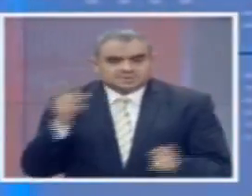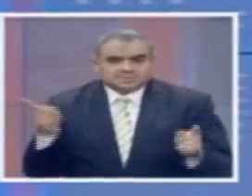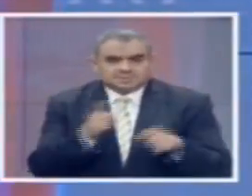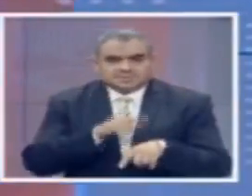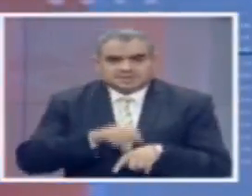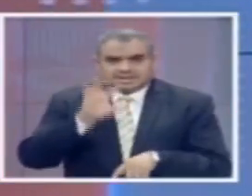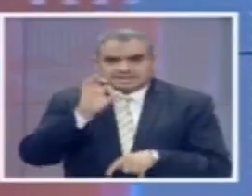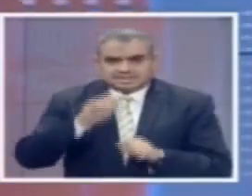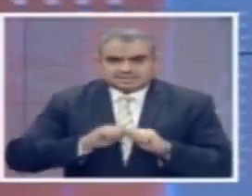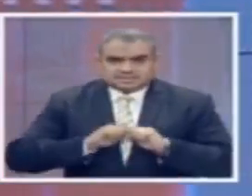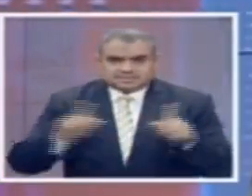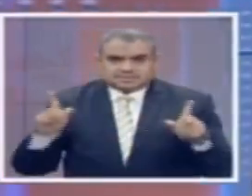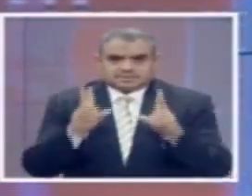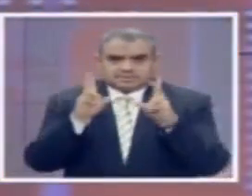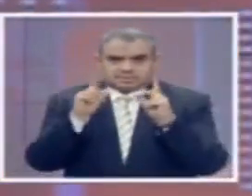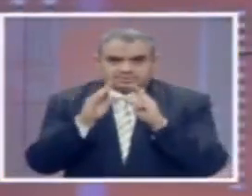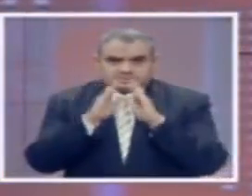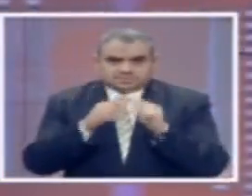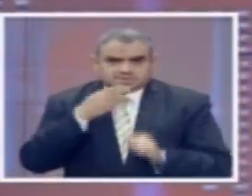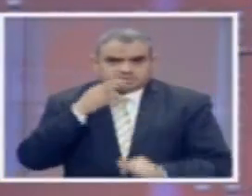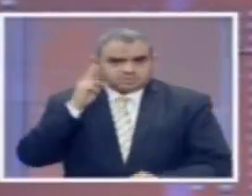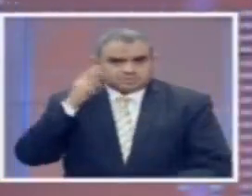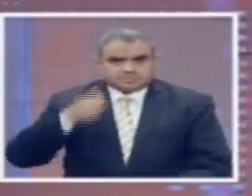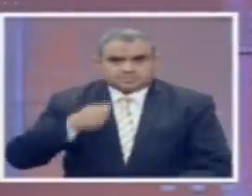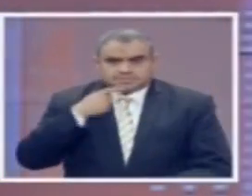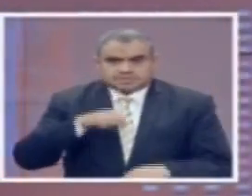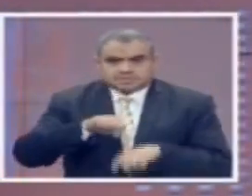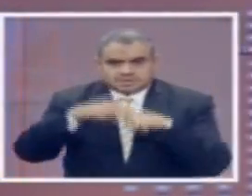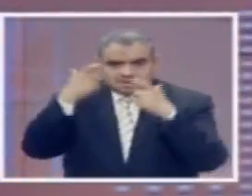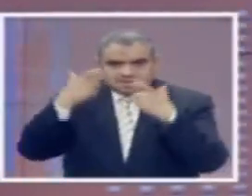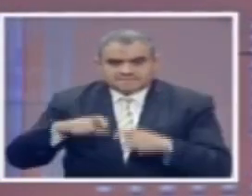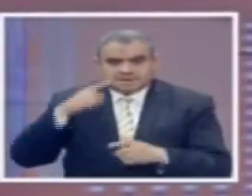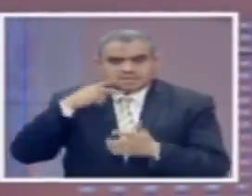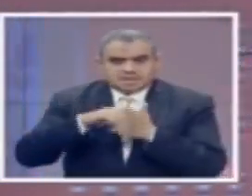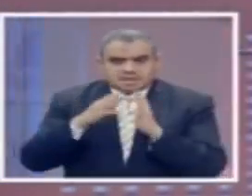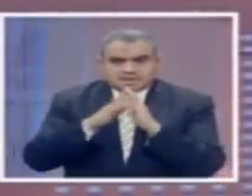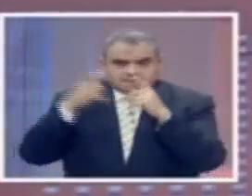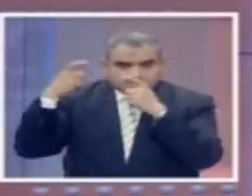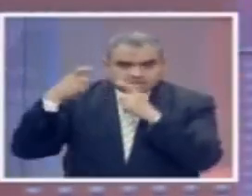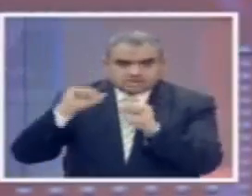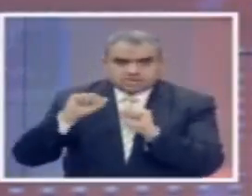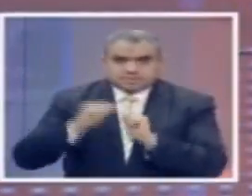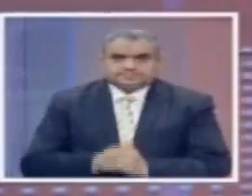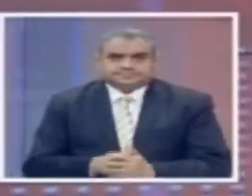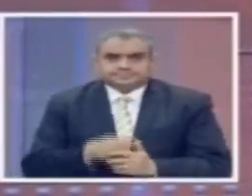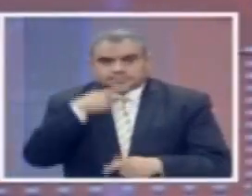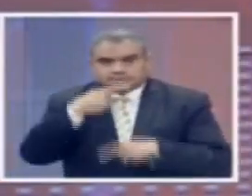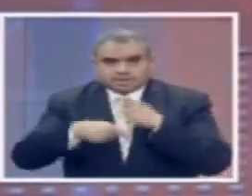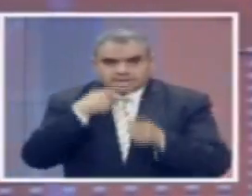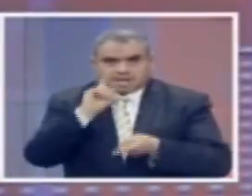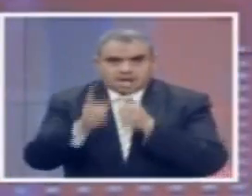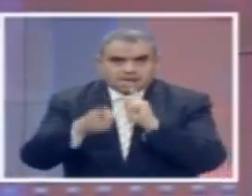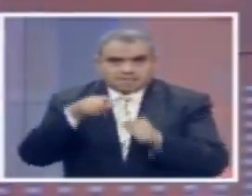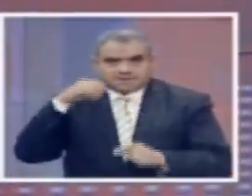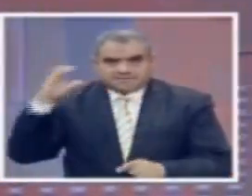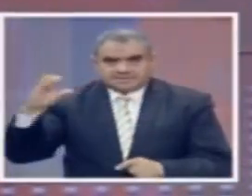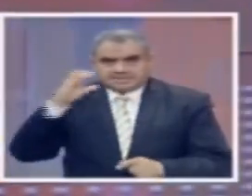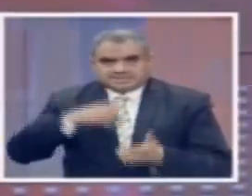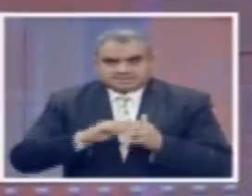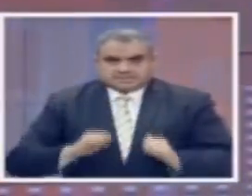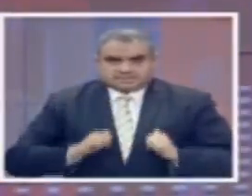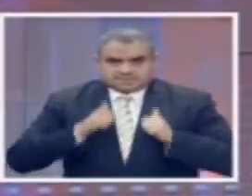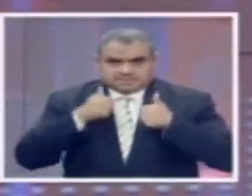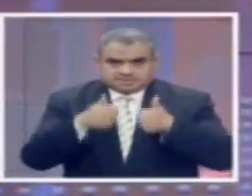التاسعه صباحا من التلفزيون المصري الفضائيه المصريه تحييكم. في اطار توجيهات الرئيس عبد الفتاح